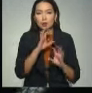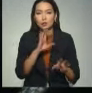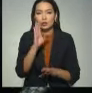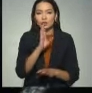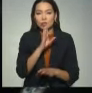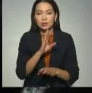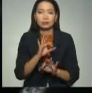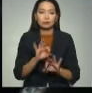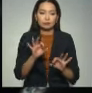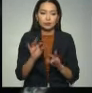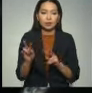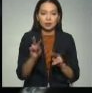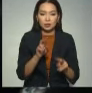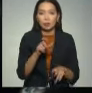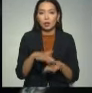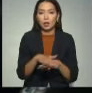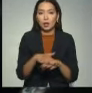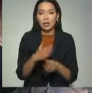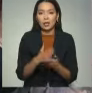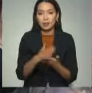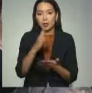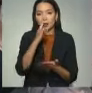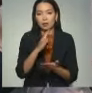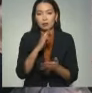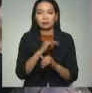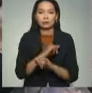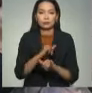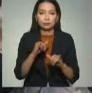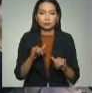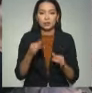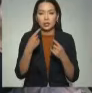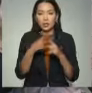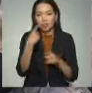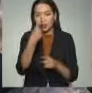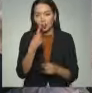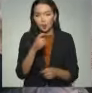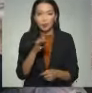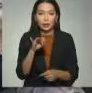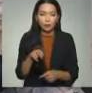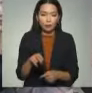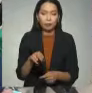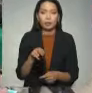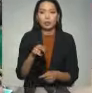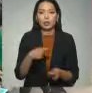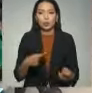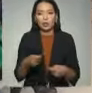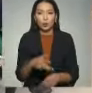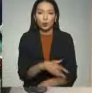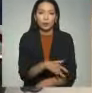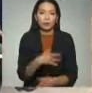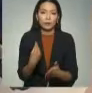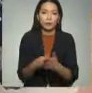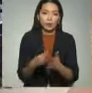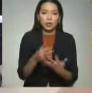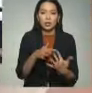женщины, делятся наблюдениями эксперты. Именно казахстанки способствуют развитию индивидуального предпринимательства, торговли, услуг, финансов и